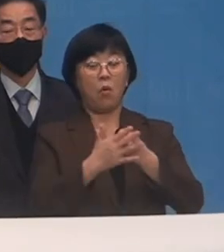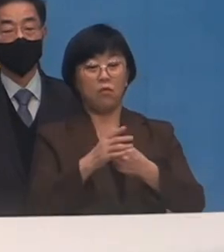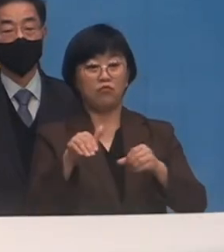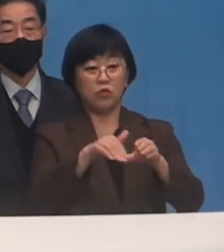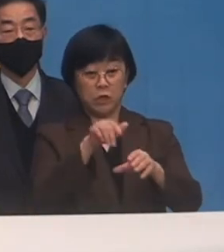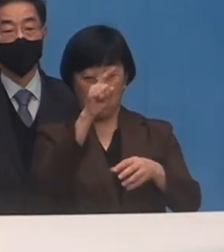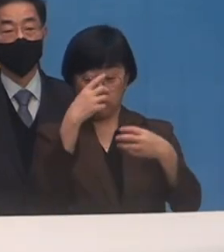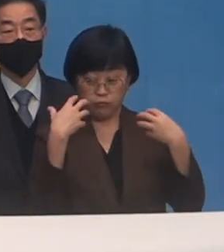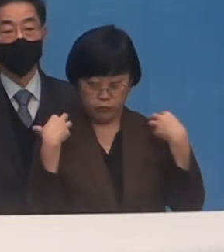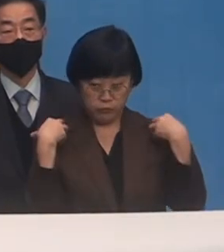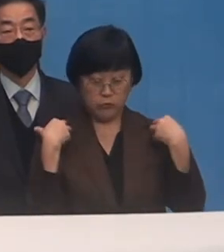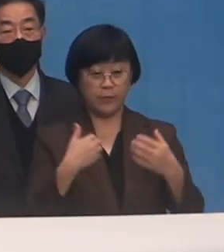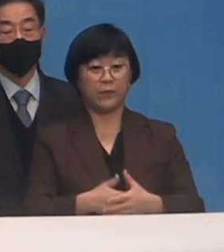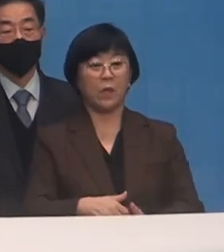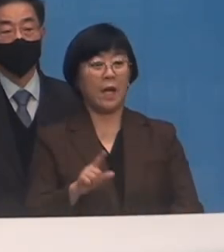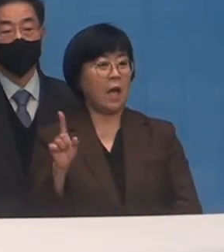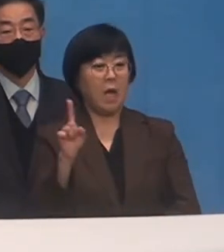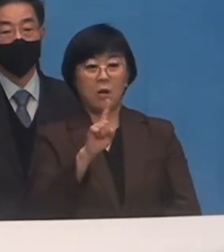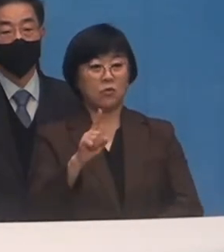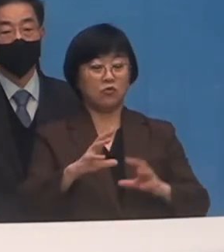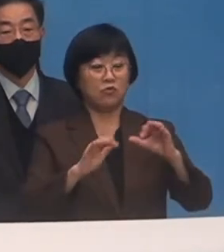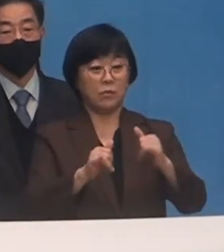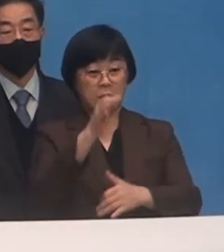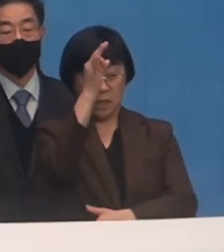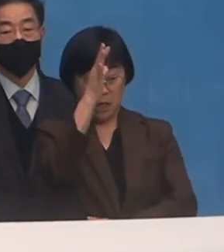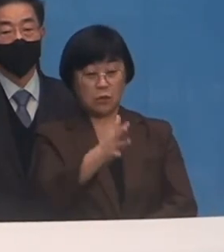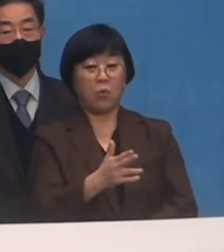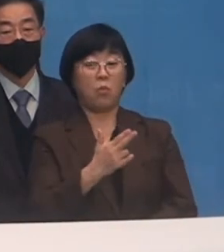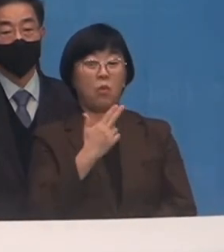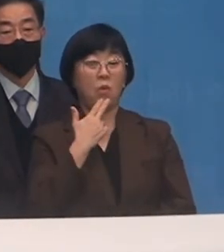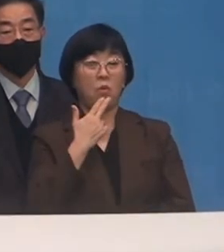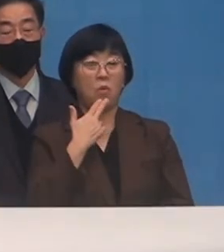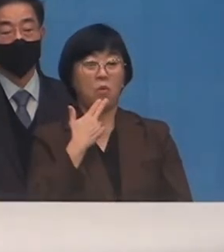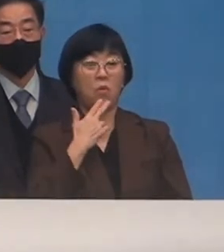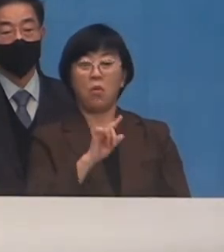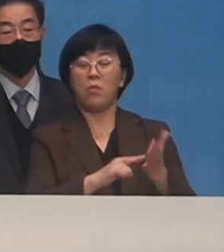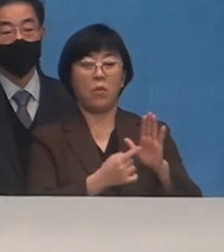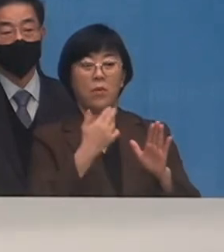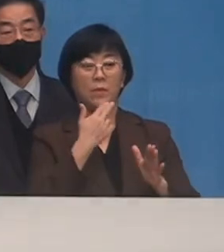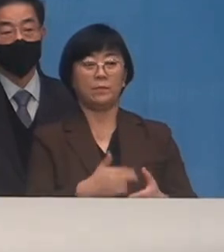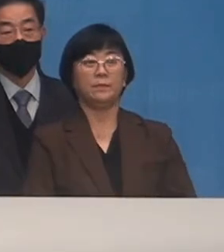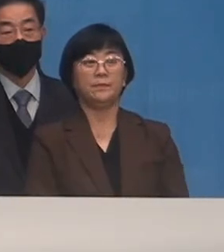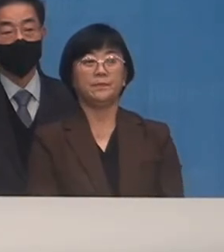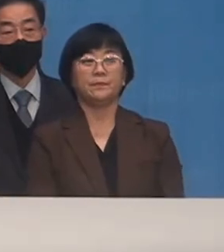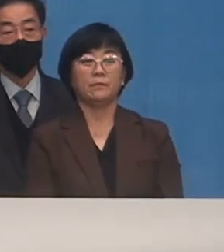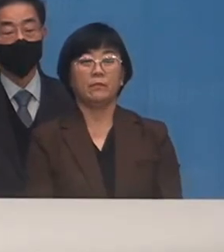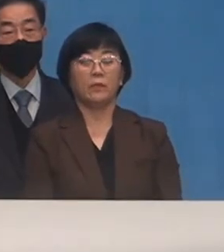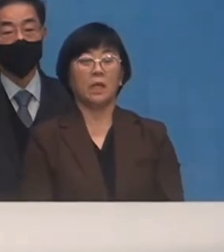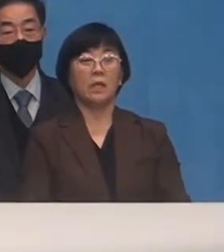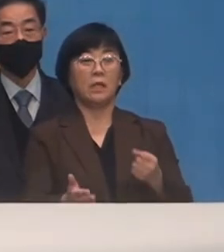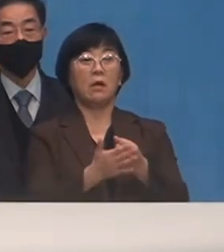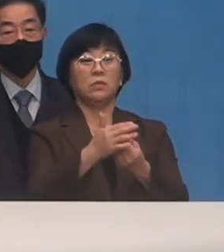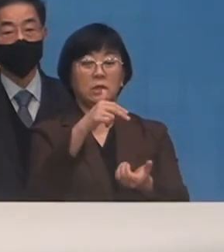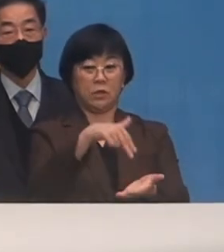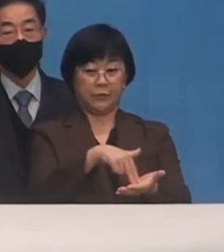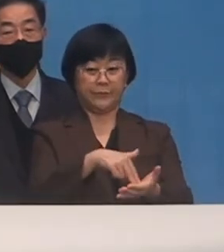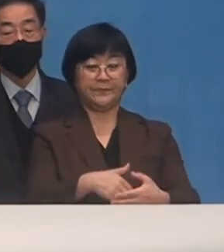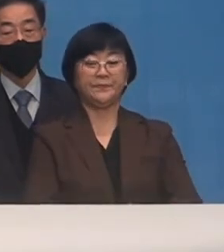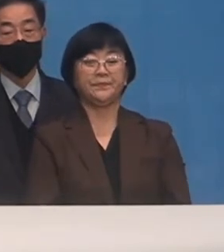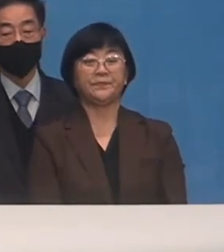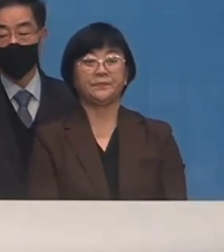정권 지금 아무런 대국민 사과와 함께 그런 반응을 보이고 있지 않습니다. 그래서 우리가 이 자리에 쓴 게 된